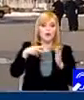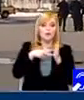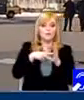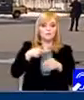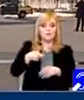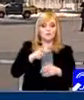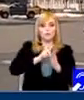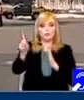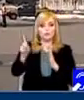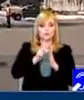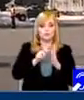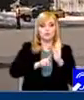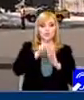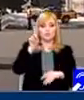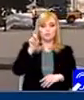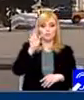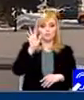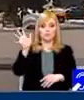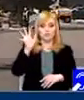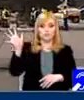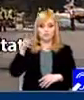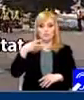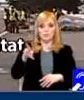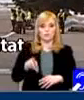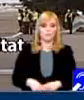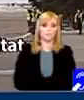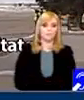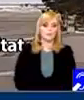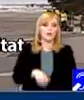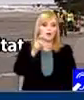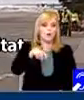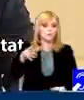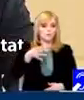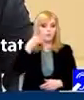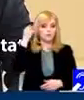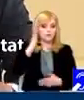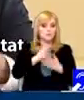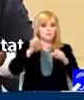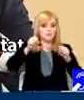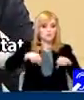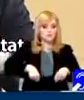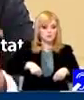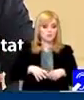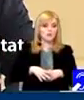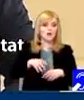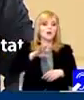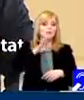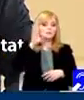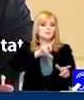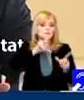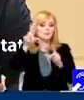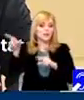unui bilet dus întors începe de la 155 de euro. I think it's not better. It's better for the